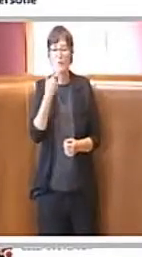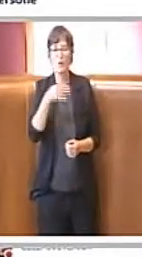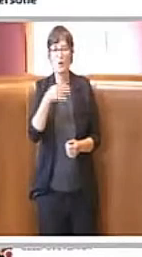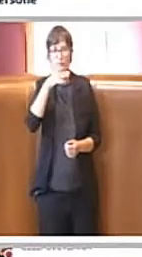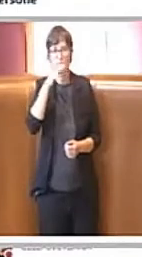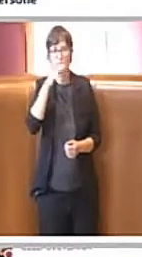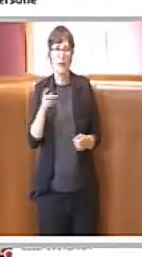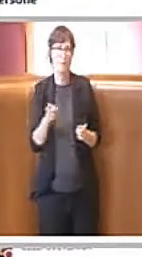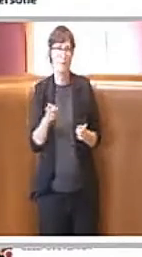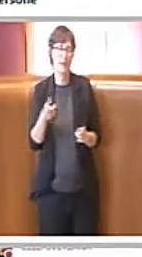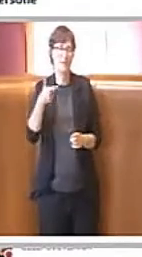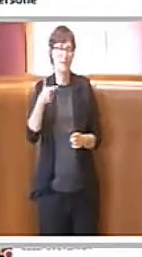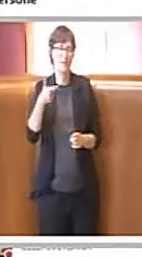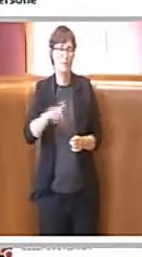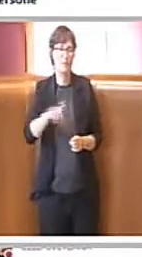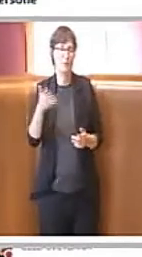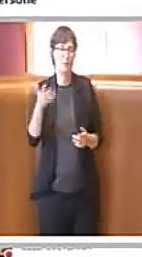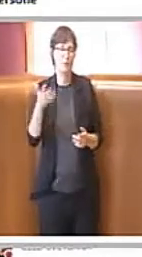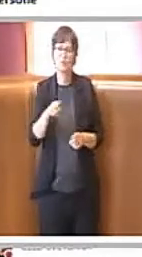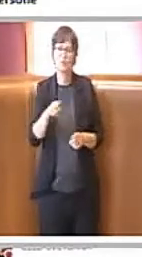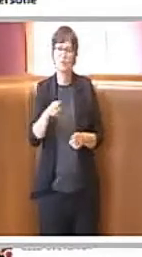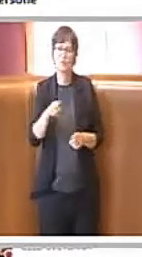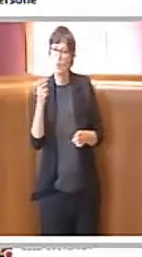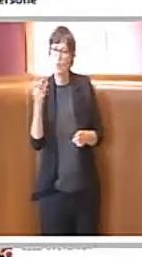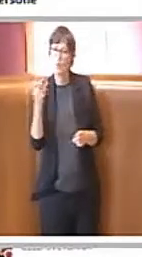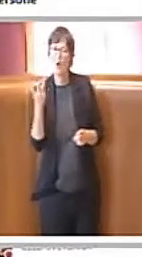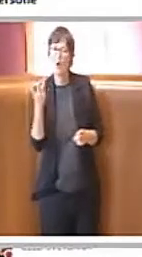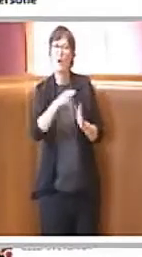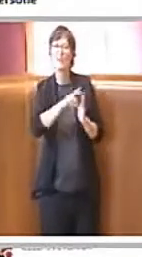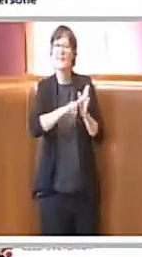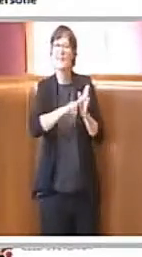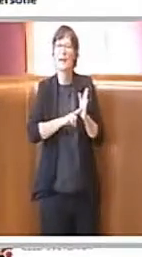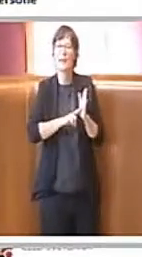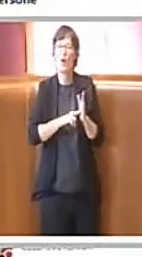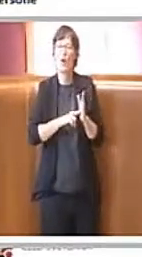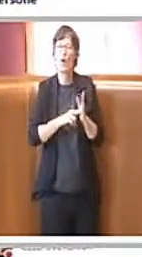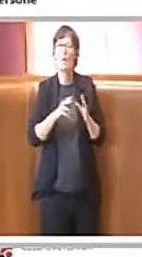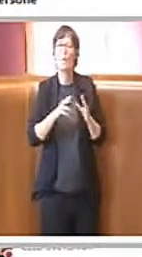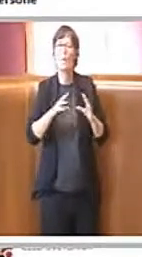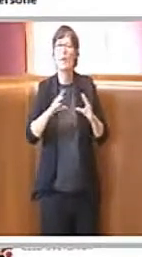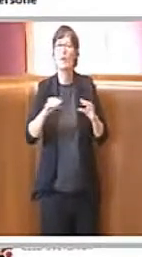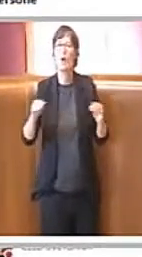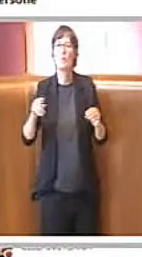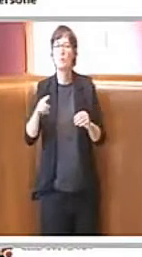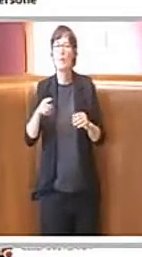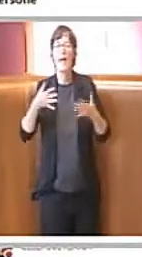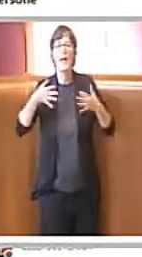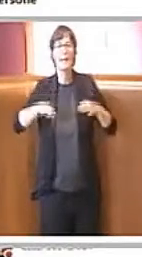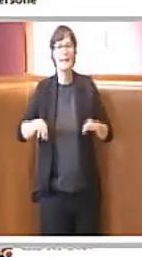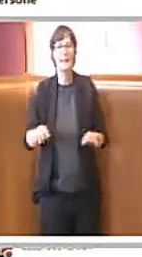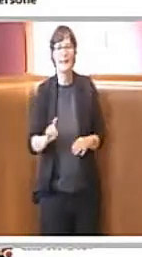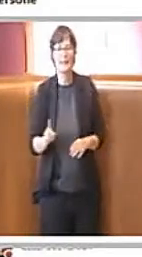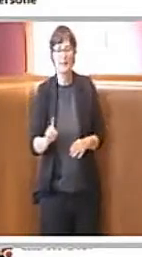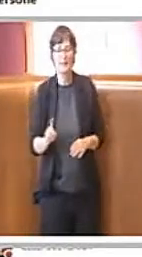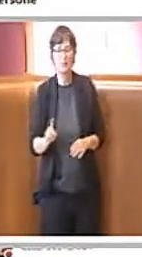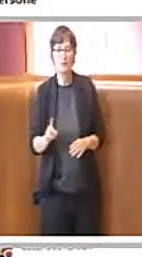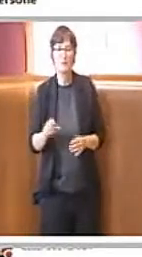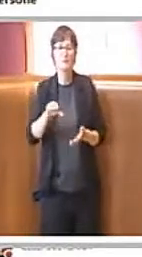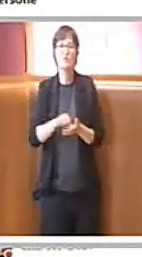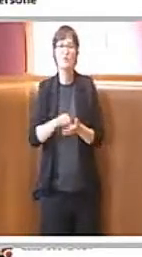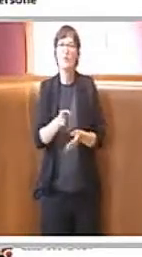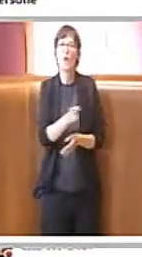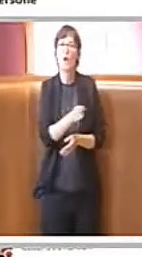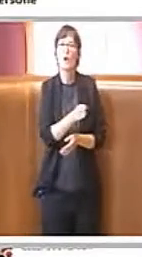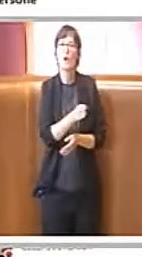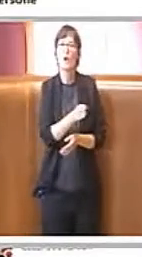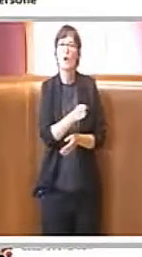è parlato anche del regolamento dei beni indisponibili, in cui il centrosinistra dice che non è ricevibile per tutte le